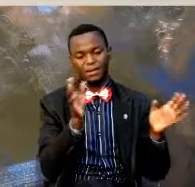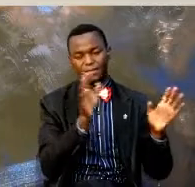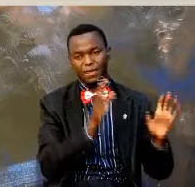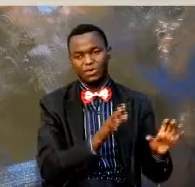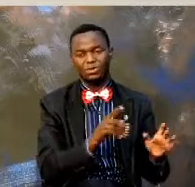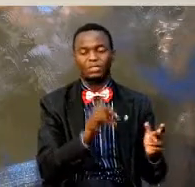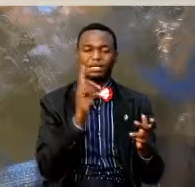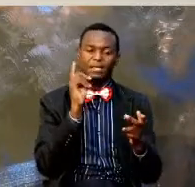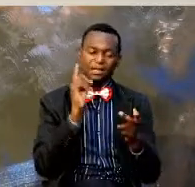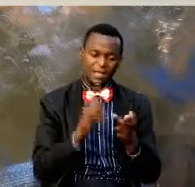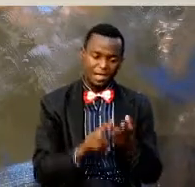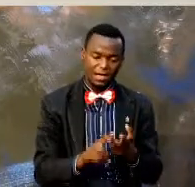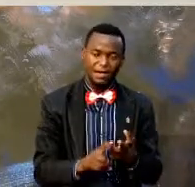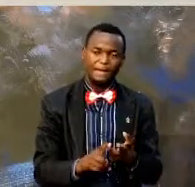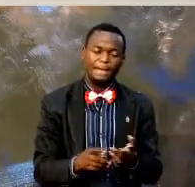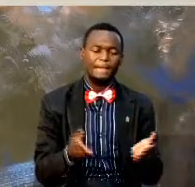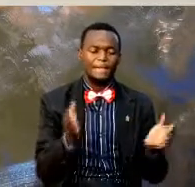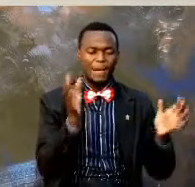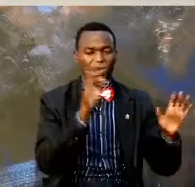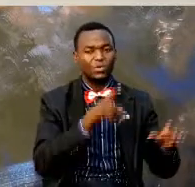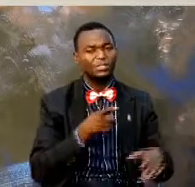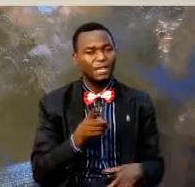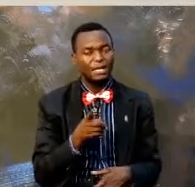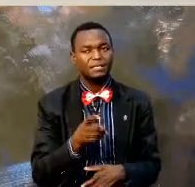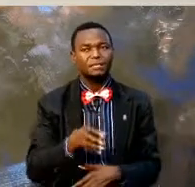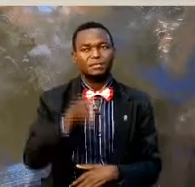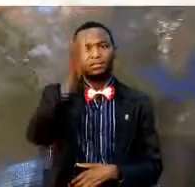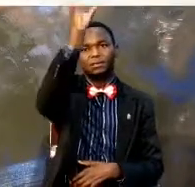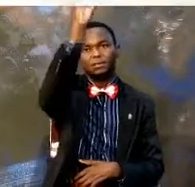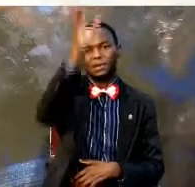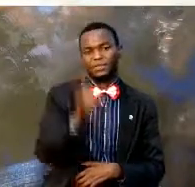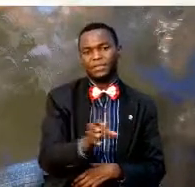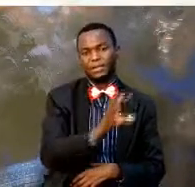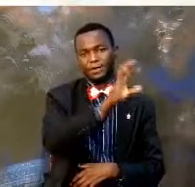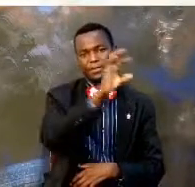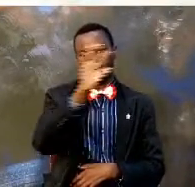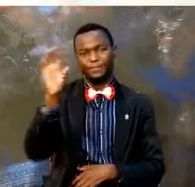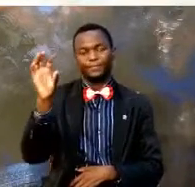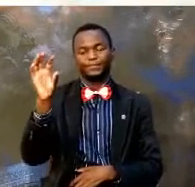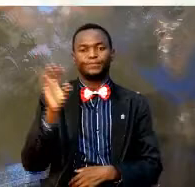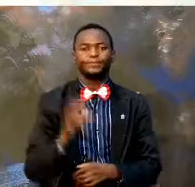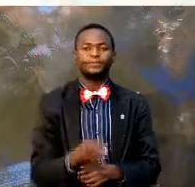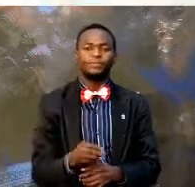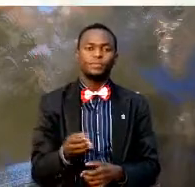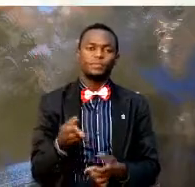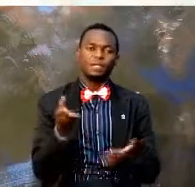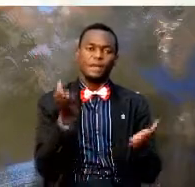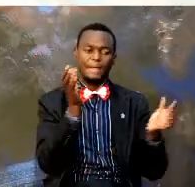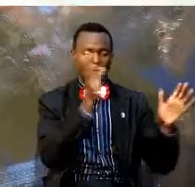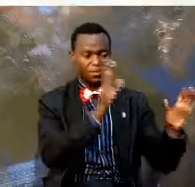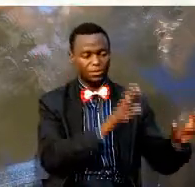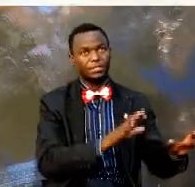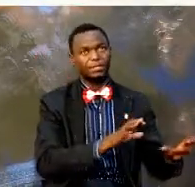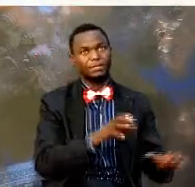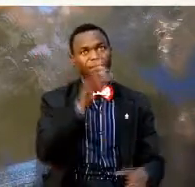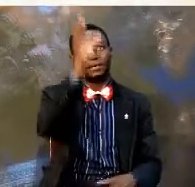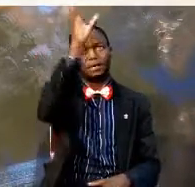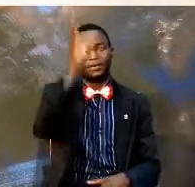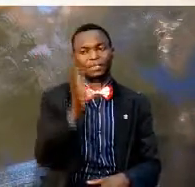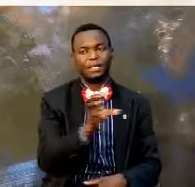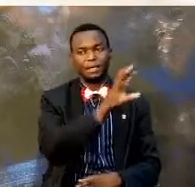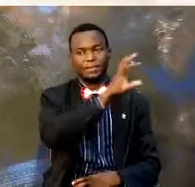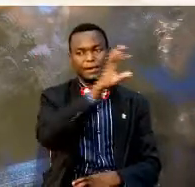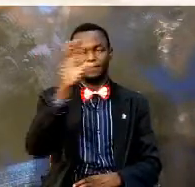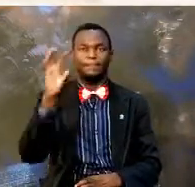Naam, mauti ya nini? Ya msalaba. Mauti ya msalaba.